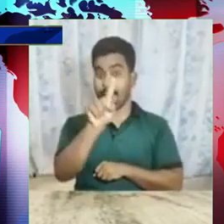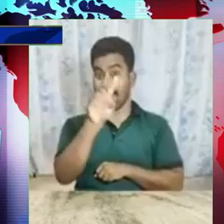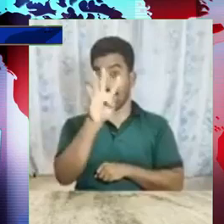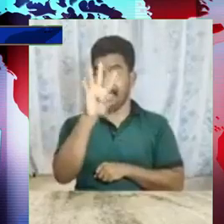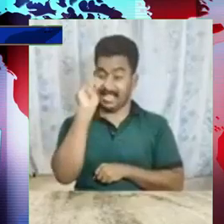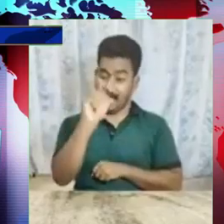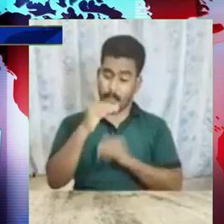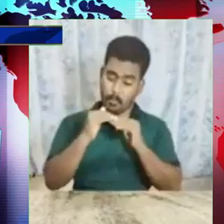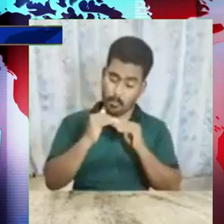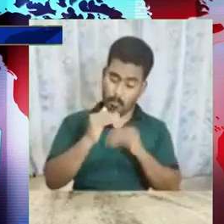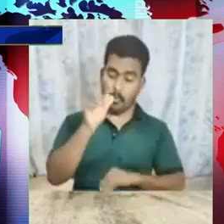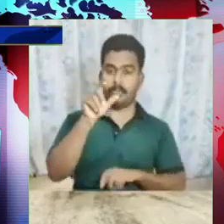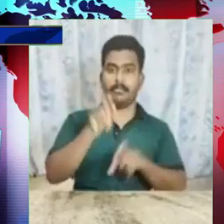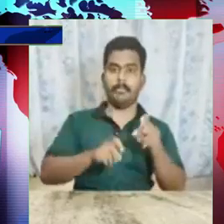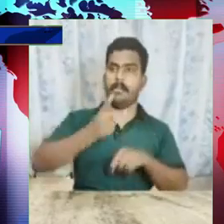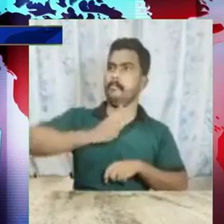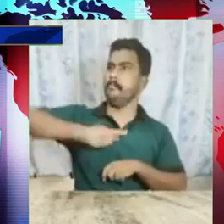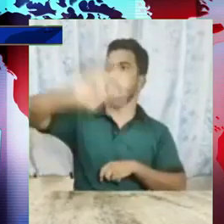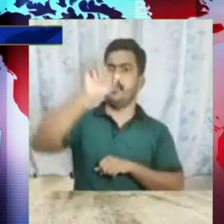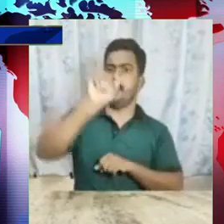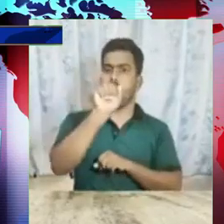ഹരിയാന പോലുള്ള സംസ്ഥാനങ്ങളിൽ,